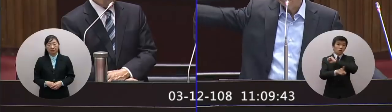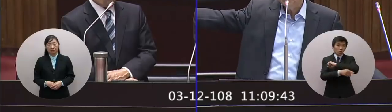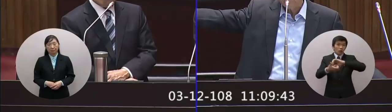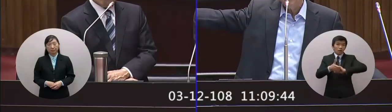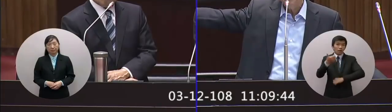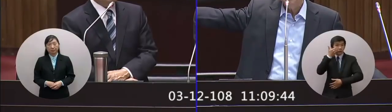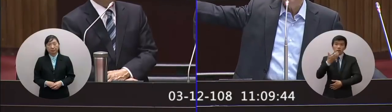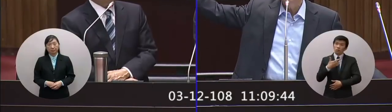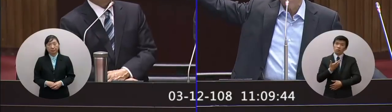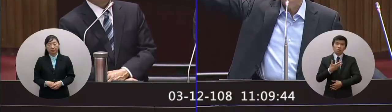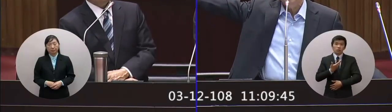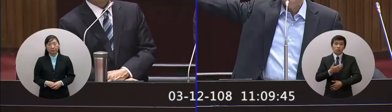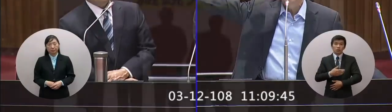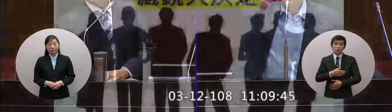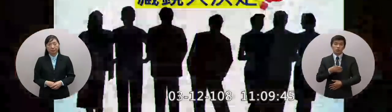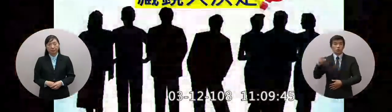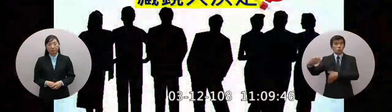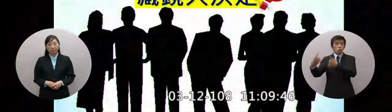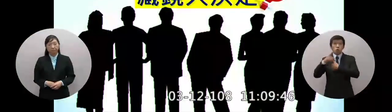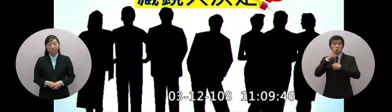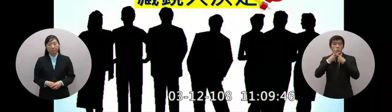我们都不能知道。他说这是保密，